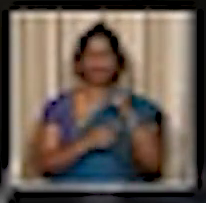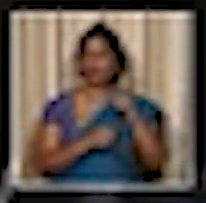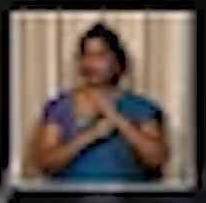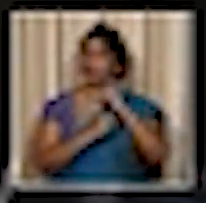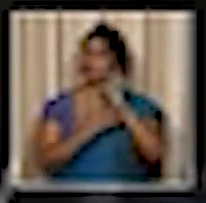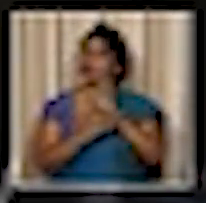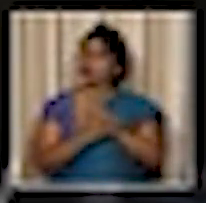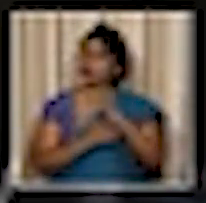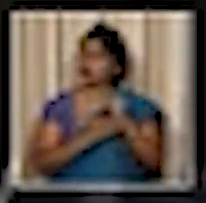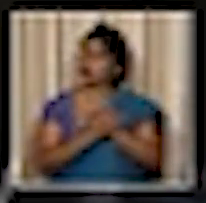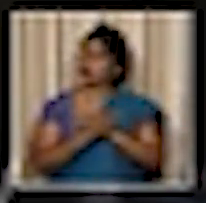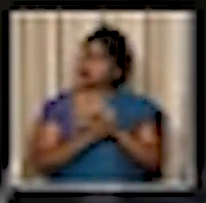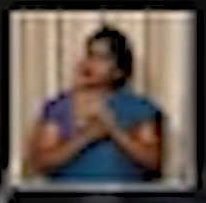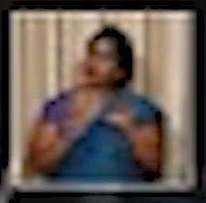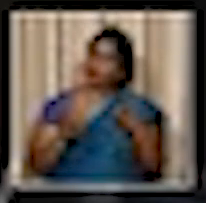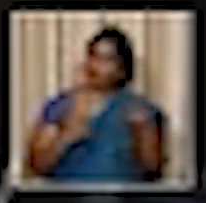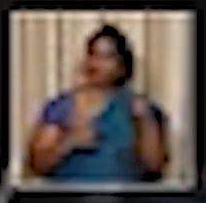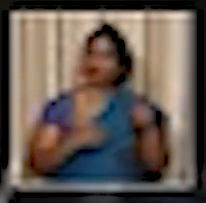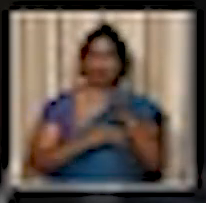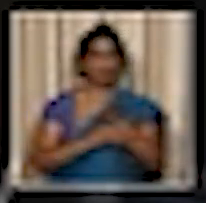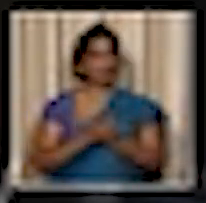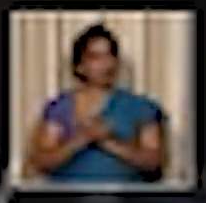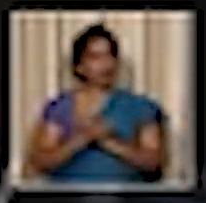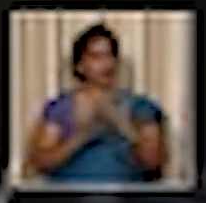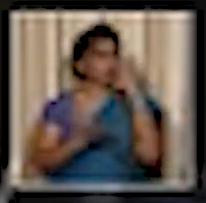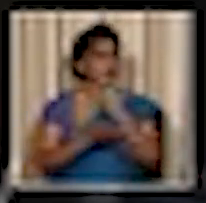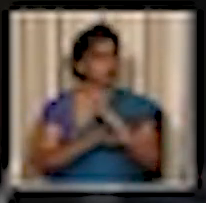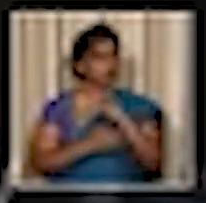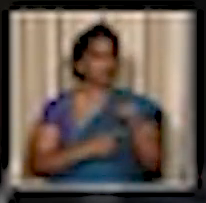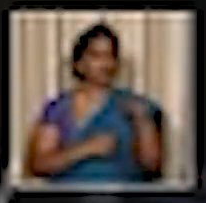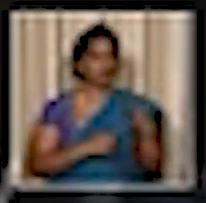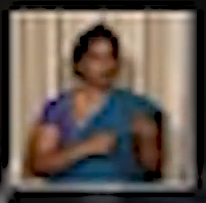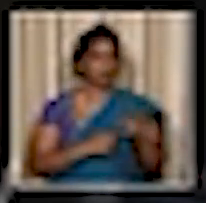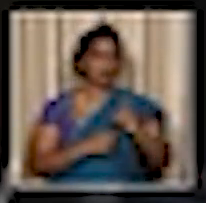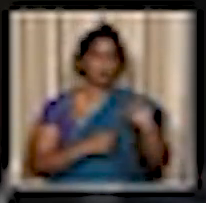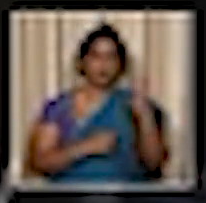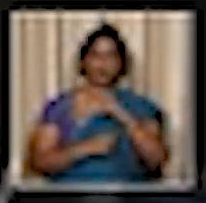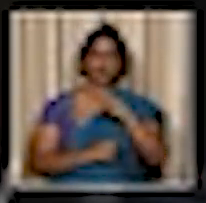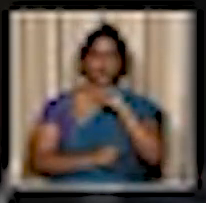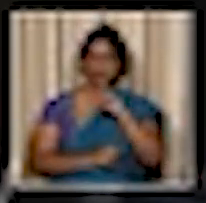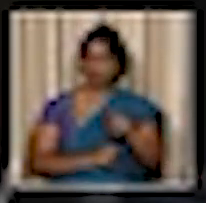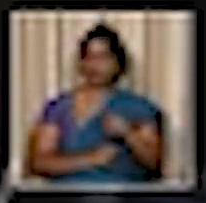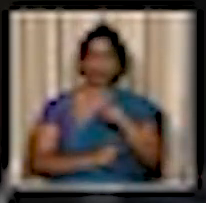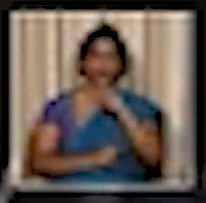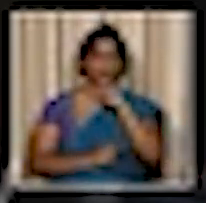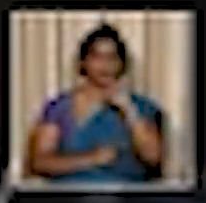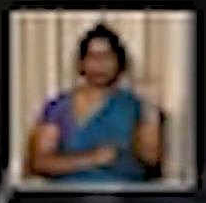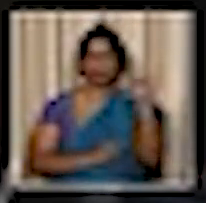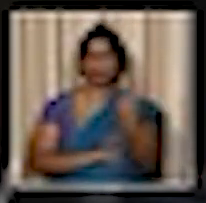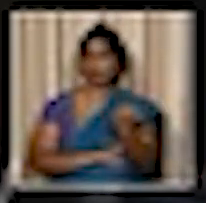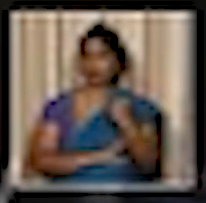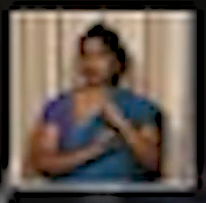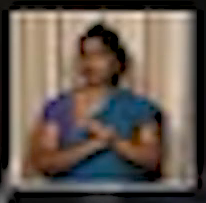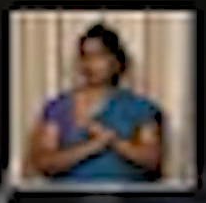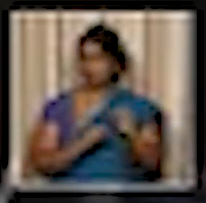ක්‍රම ව්‍යවස්ථාව මුළුමනින්ම හෝ එහි කොටසක් හෝ අත්හිටුවීම සඳහා නියෝගයක් ලබා දීමට කිසිදු අධිකරණයට අධිකරණ බලයක්